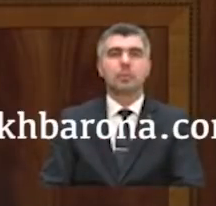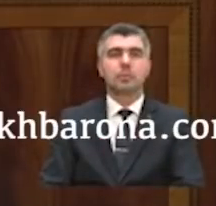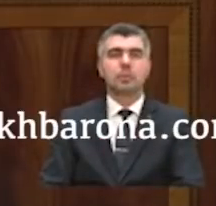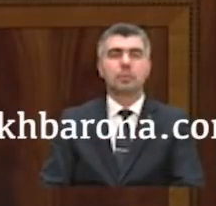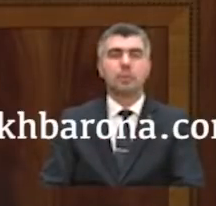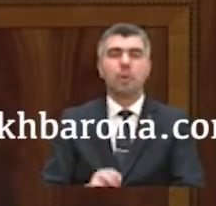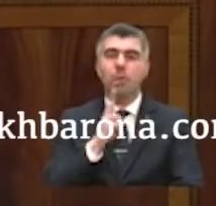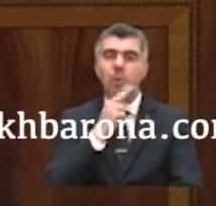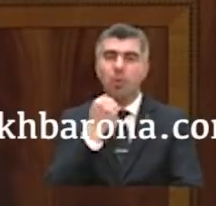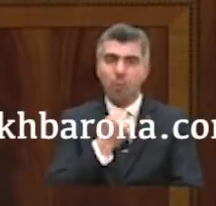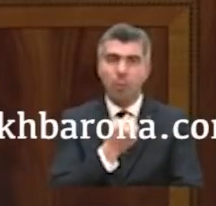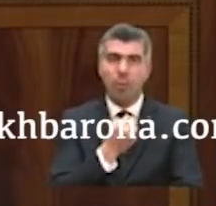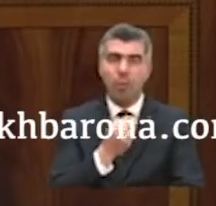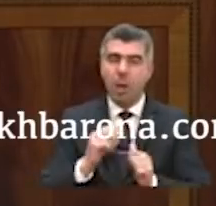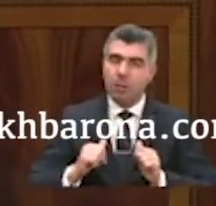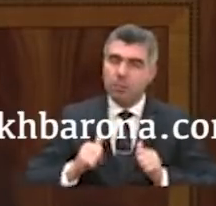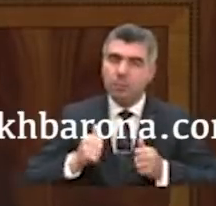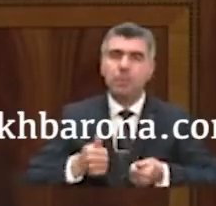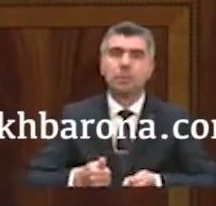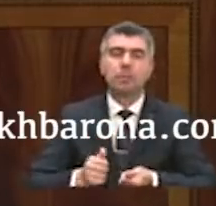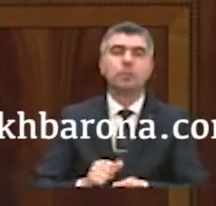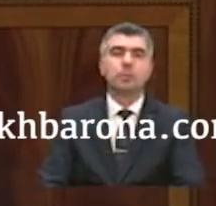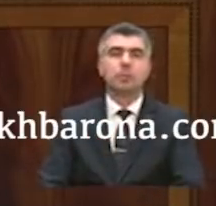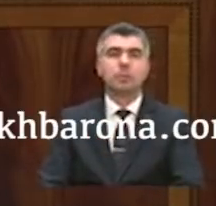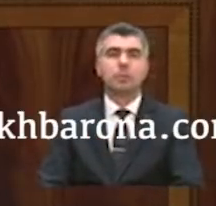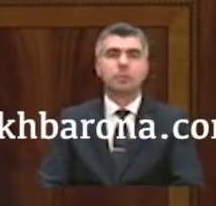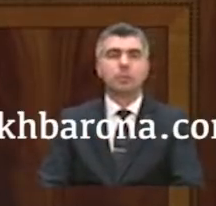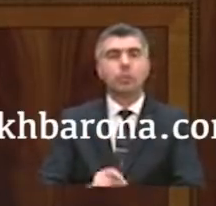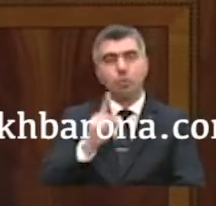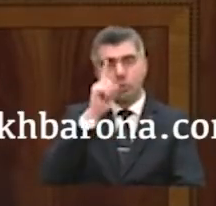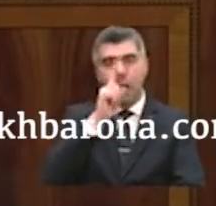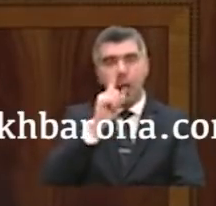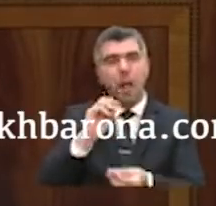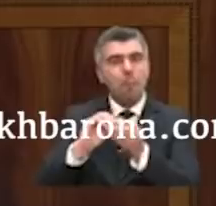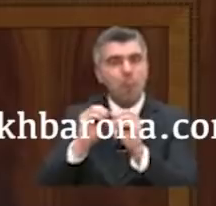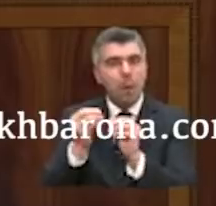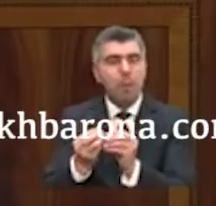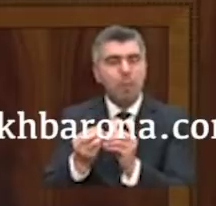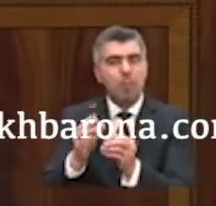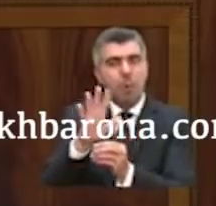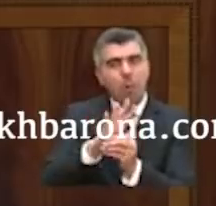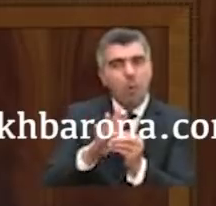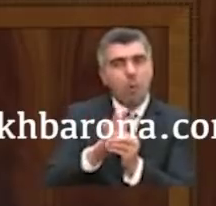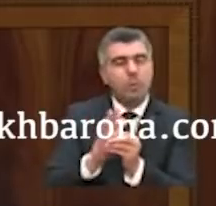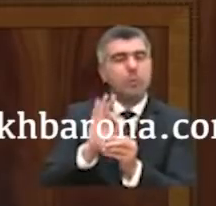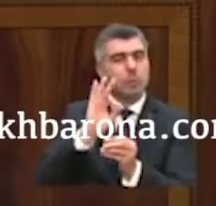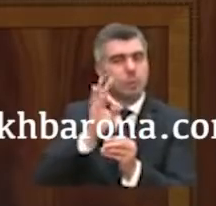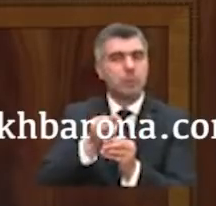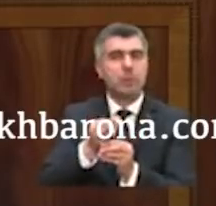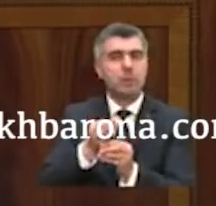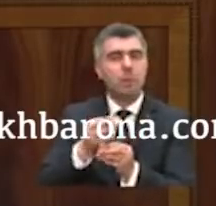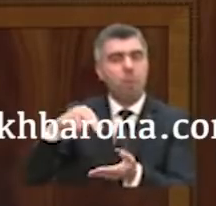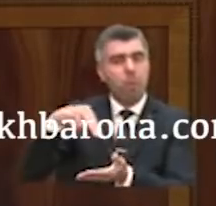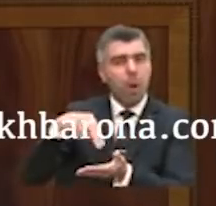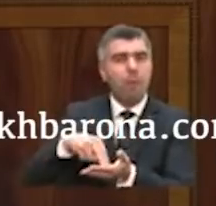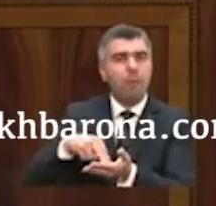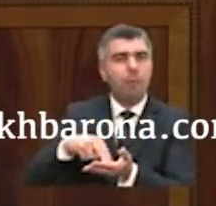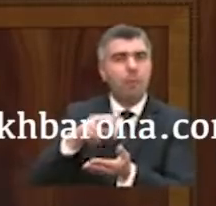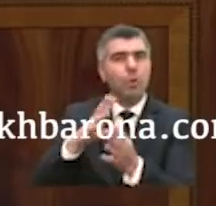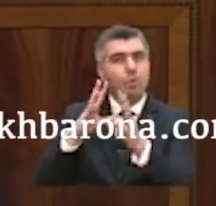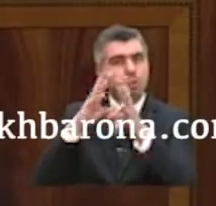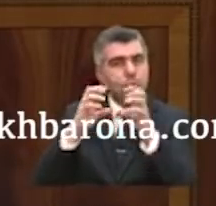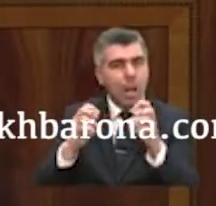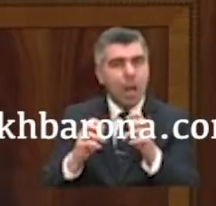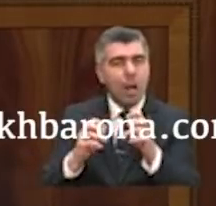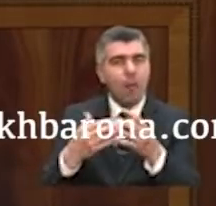حكومه اللي هي عازمه وقادره على المشاكل وواقفين وغادي نشرحوا